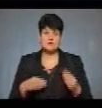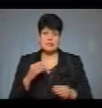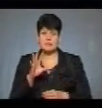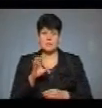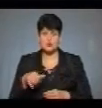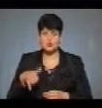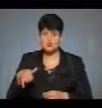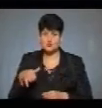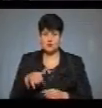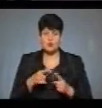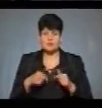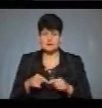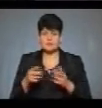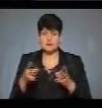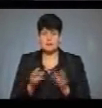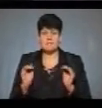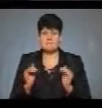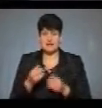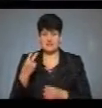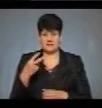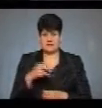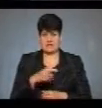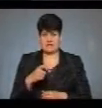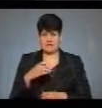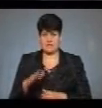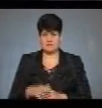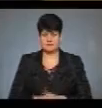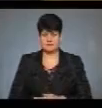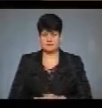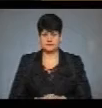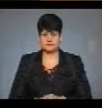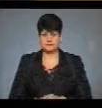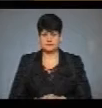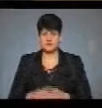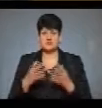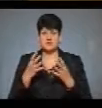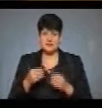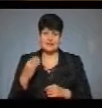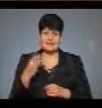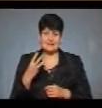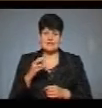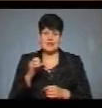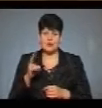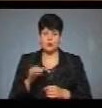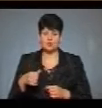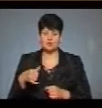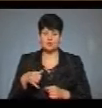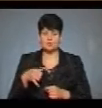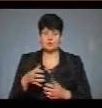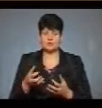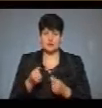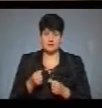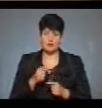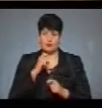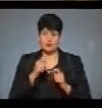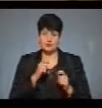екосумок, організаторам знадобилося менше 20 хвилин. Ще понад 30 екосумок отримали у подарунок